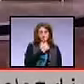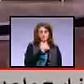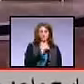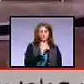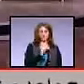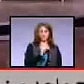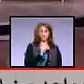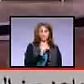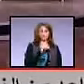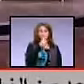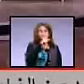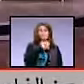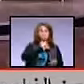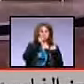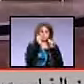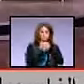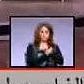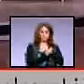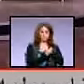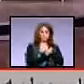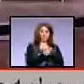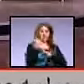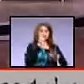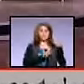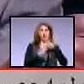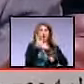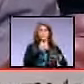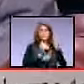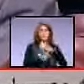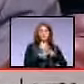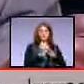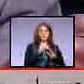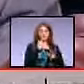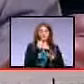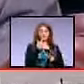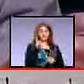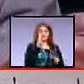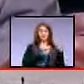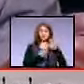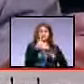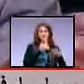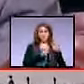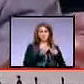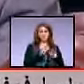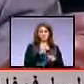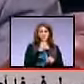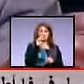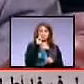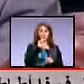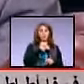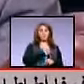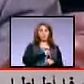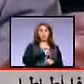ابو علي غيرنا بقى، غيرته قلنا جيب نصاب. لا انت بقيت لا غير نصاب، بس انت كنت نصاب بس كان في تعاطف معاك. نصاب